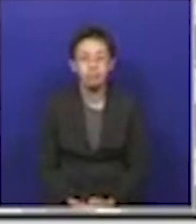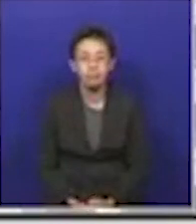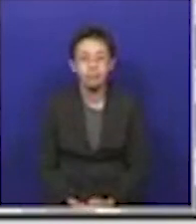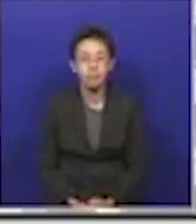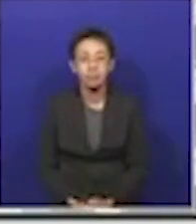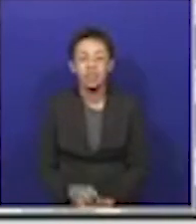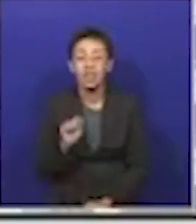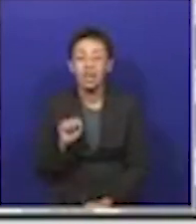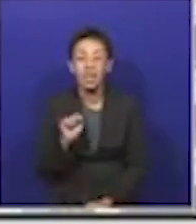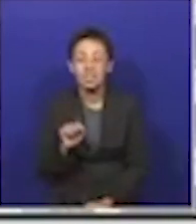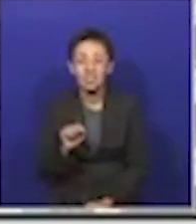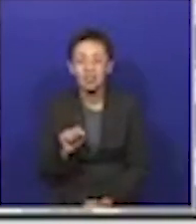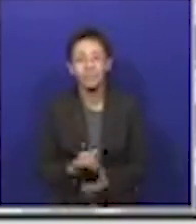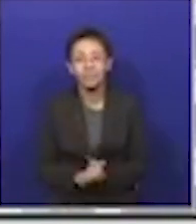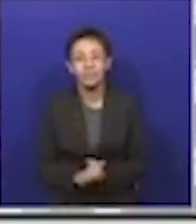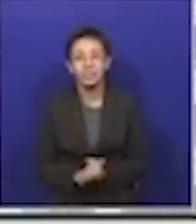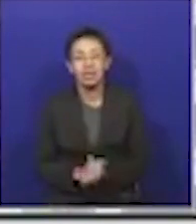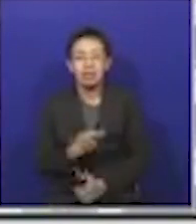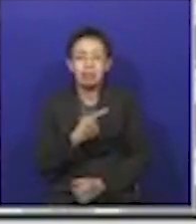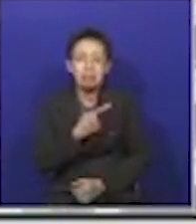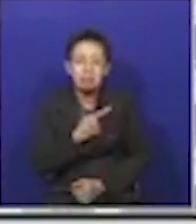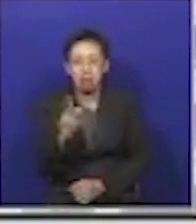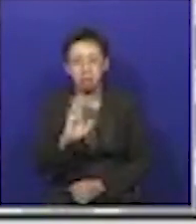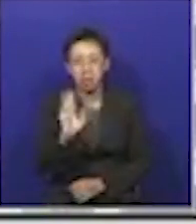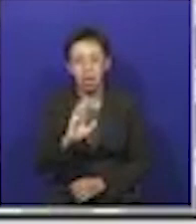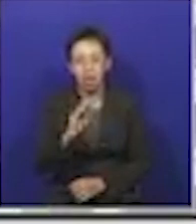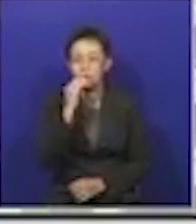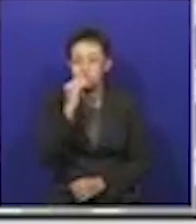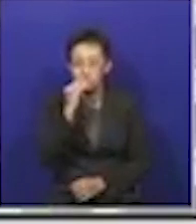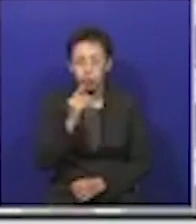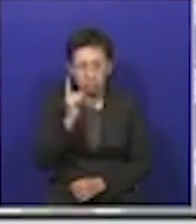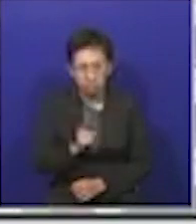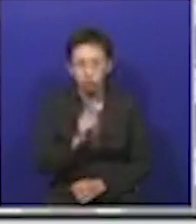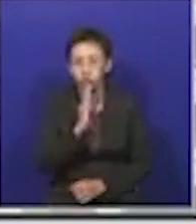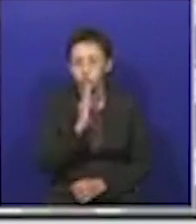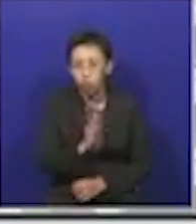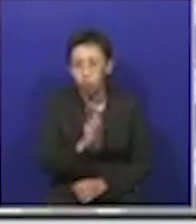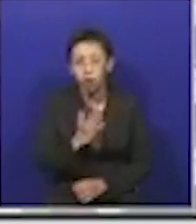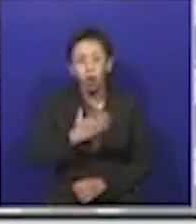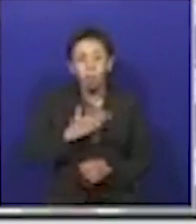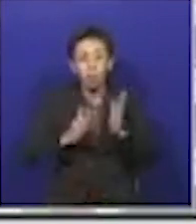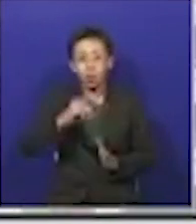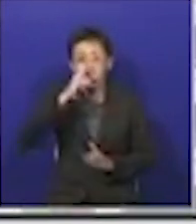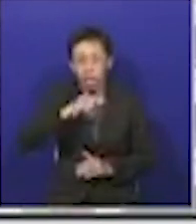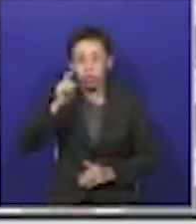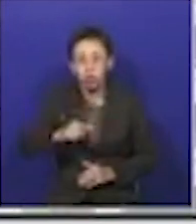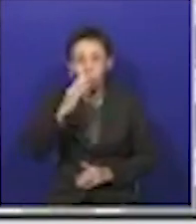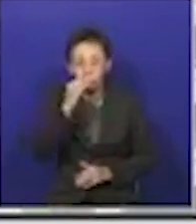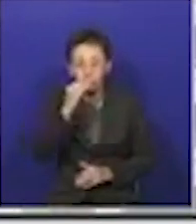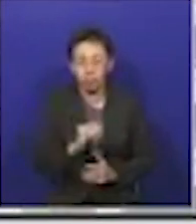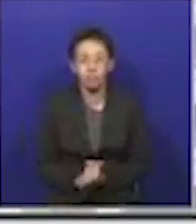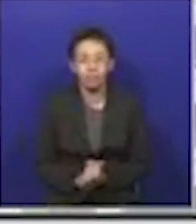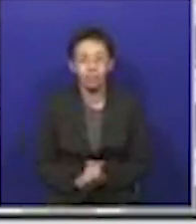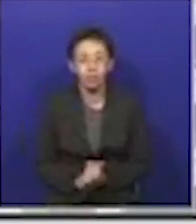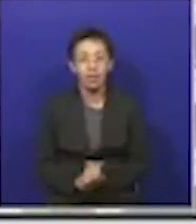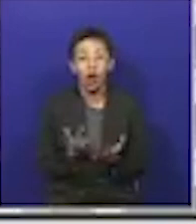รื่องนี้อย่ามานั่งเกรงใจกันนะเราต้องพูดนะฮะในฐานะคนไทยคนหนึ่งต้องพูดฮะเพราะฉะนั้นท่